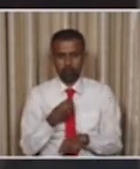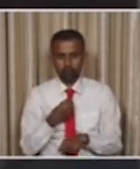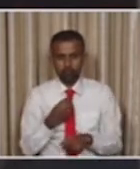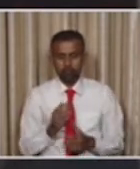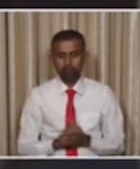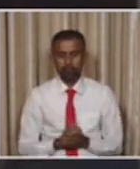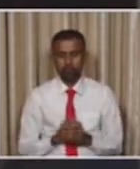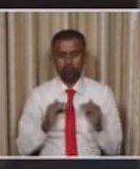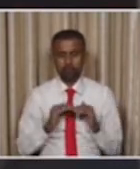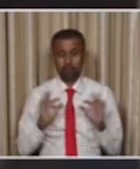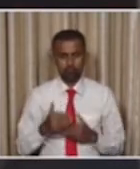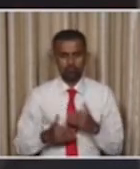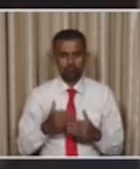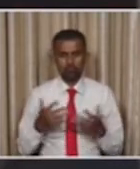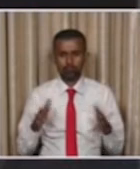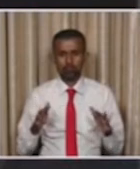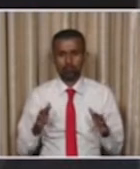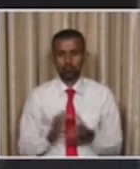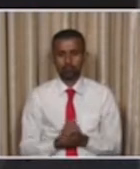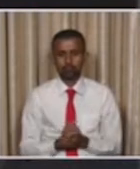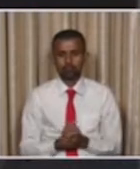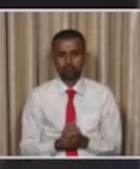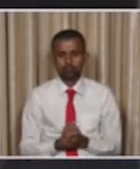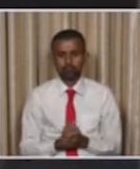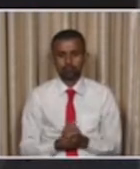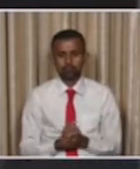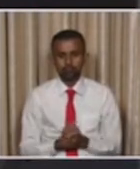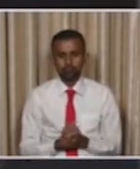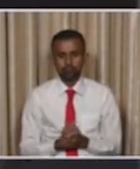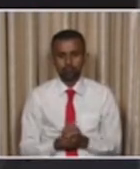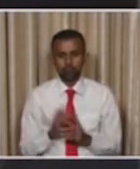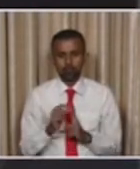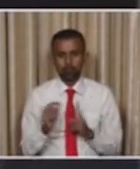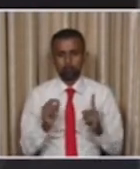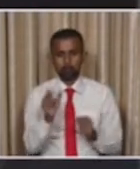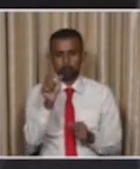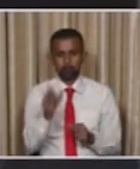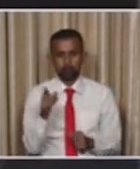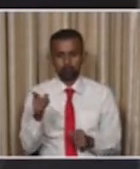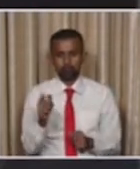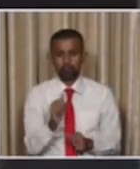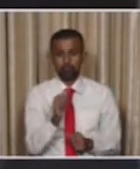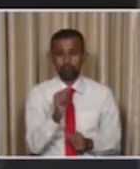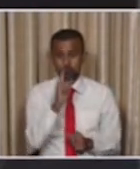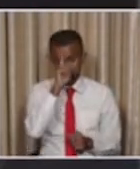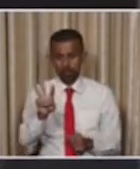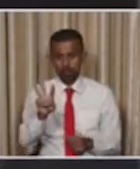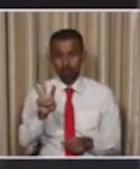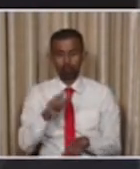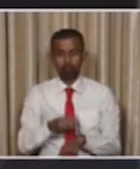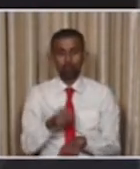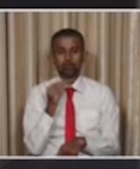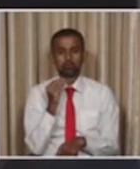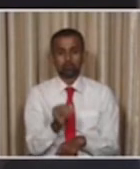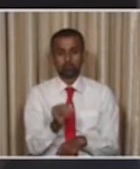බොහොම සාධාරණ මේ සියලු දේ කරේ. හරි, ඉතින් ඇත්ත වශයෙන්ම මේ මන්ත්‍රීතුමන්ලට සති 3ක කාලයක් තිබුණා.